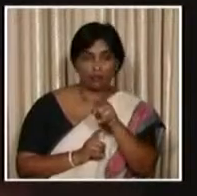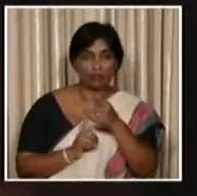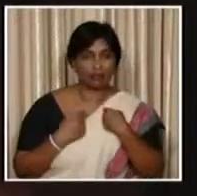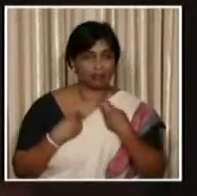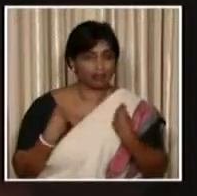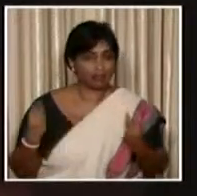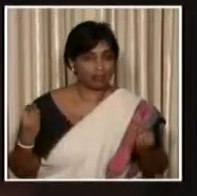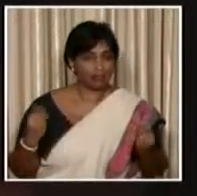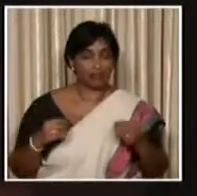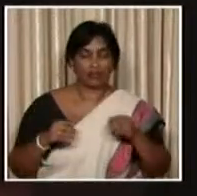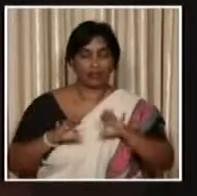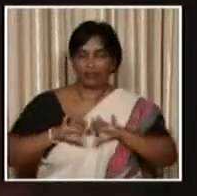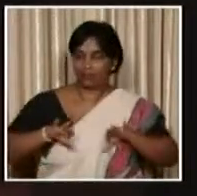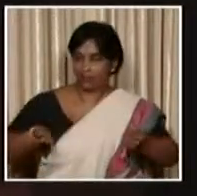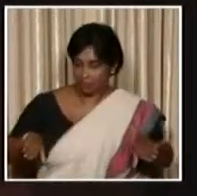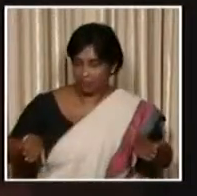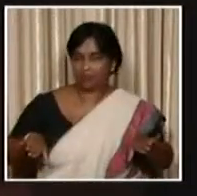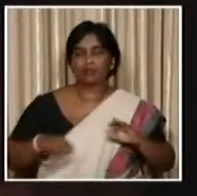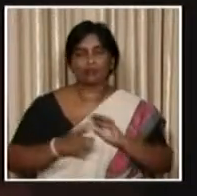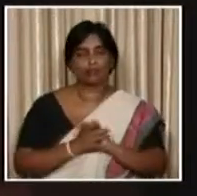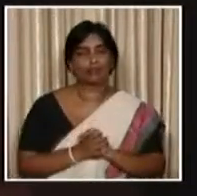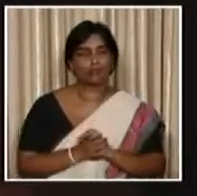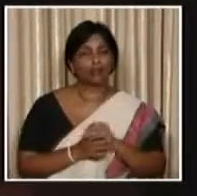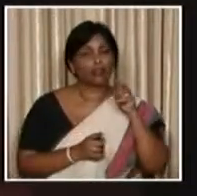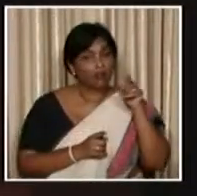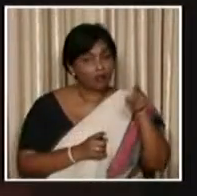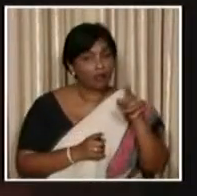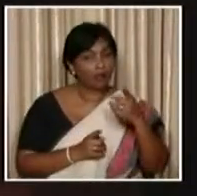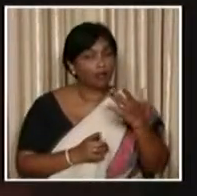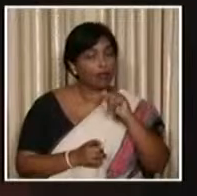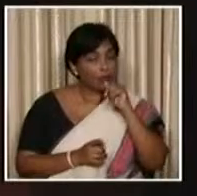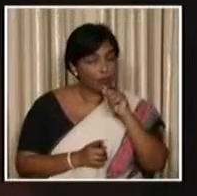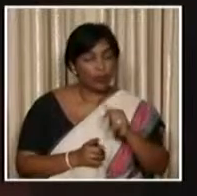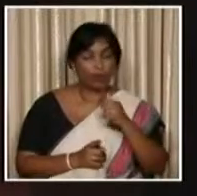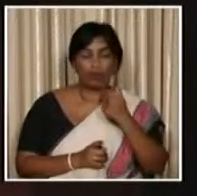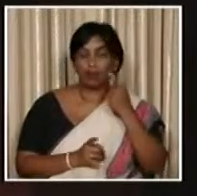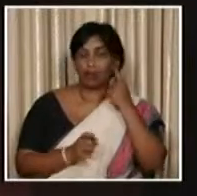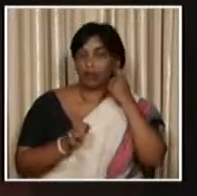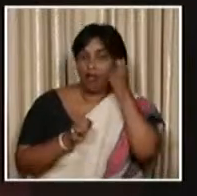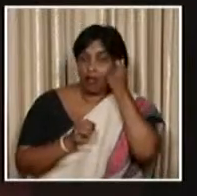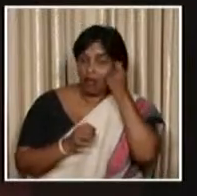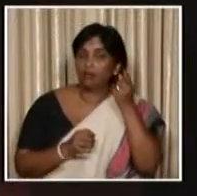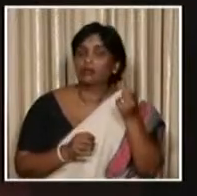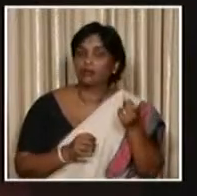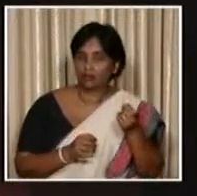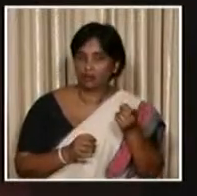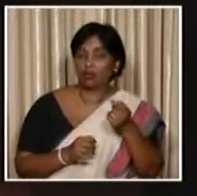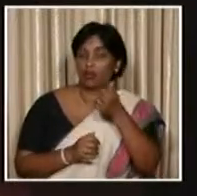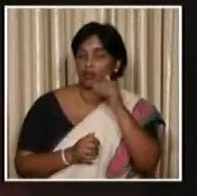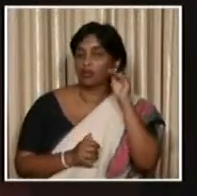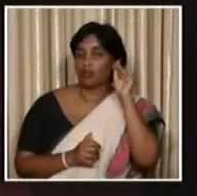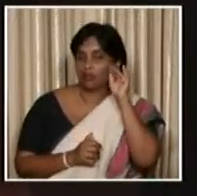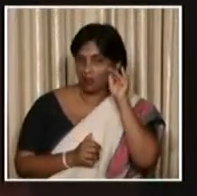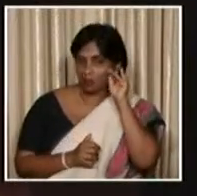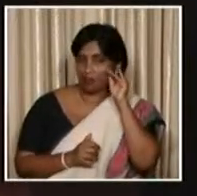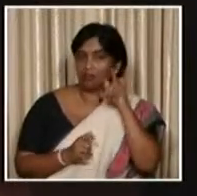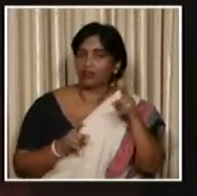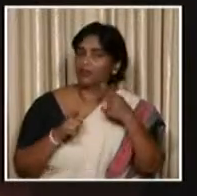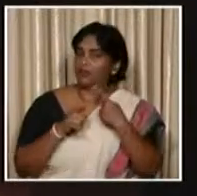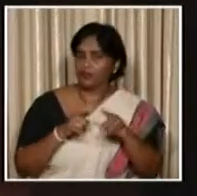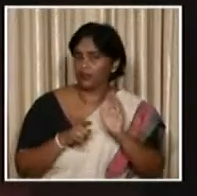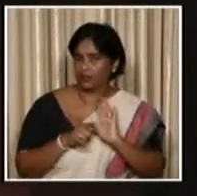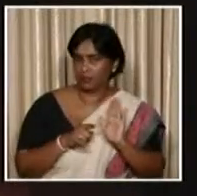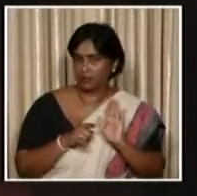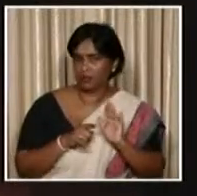වටේ සිටින ගෝල බාලයෝ ටික ඉවත් කරලා එතුමාගේ අවංක අදහස් සහ සිතිවිලි වලට සවන් දෙන්න. ඒ විතරක්